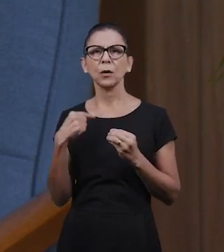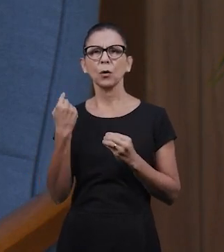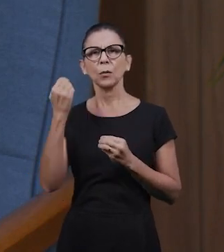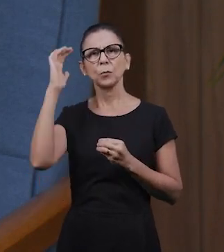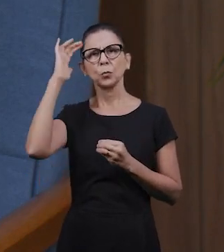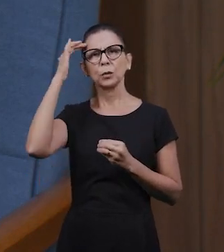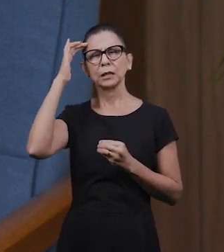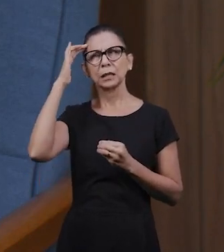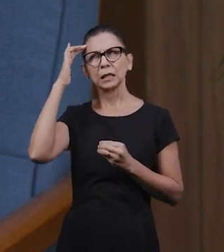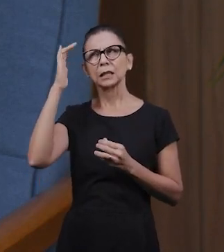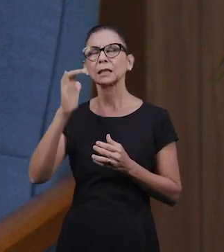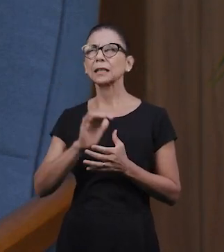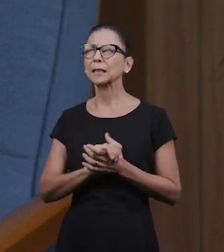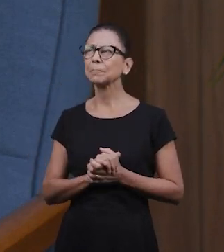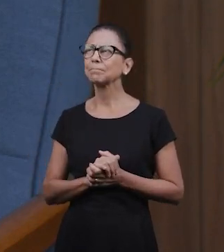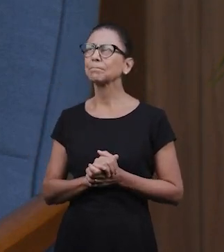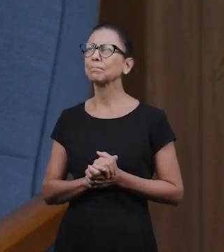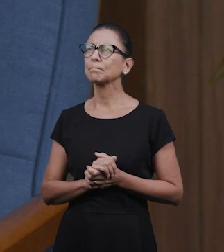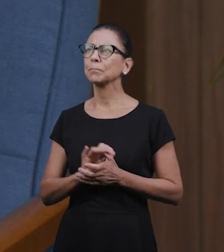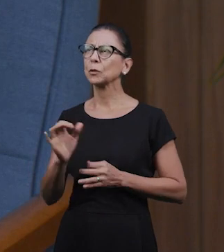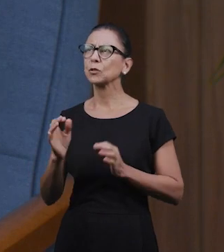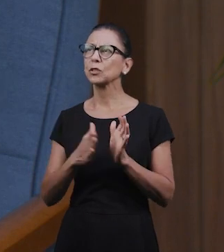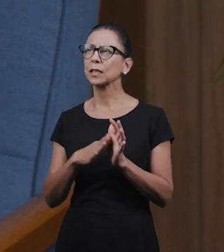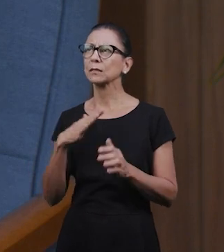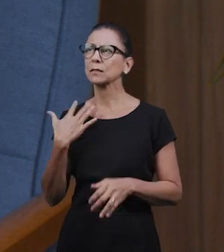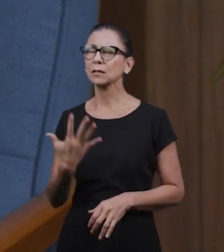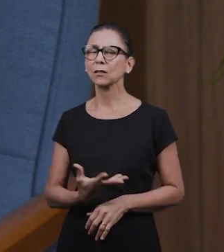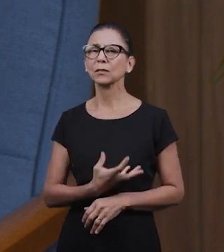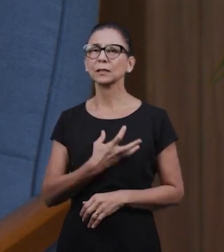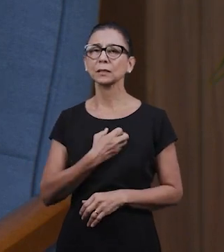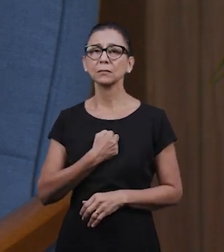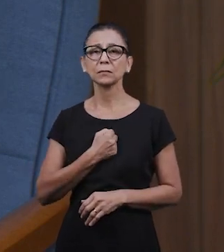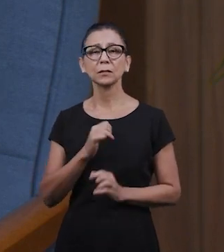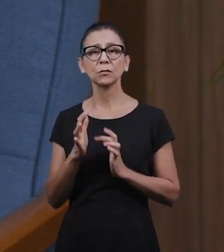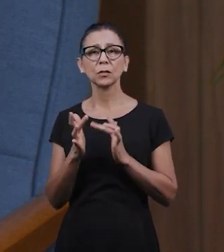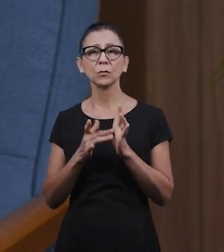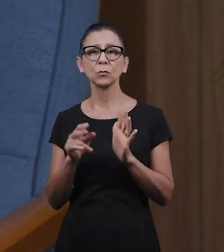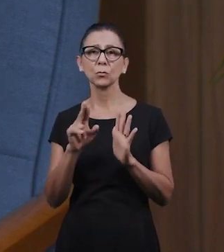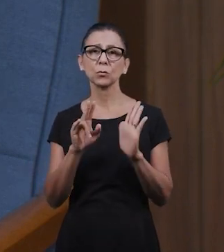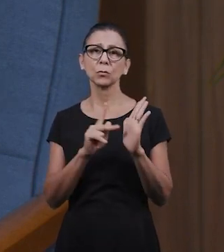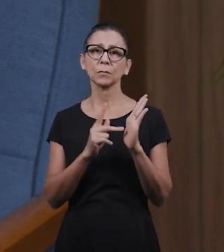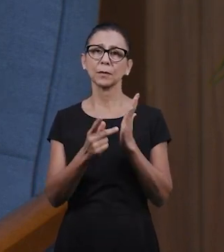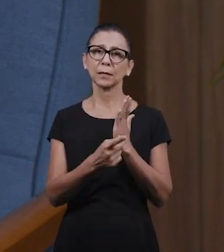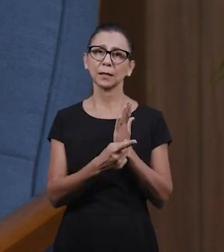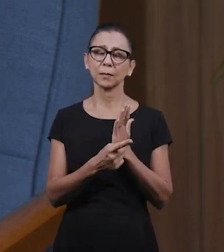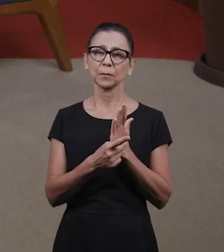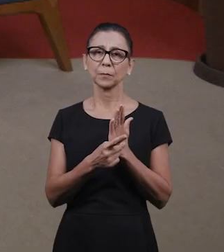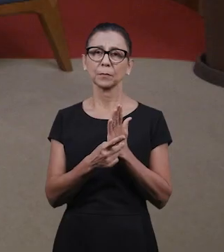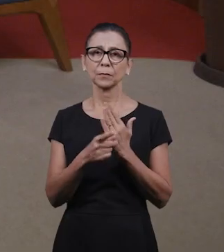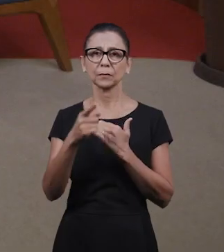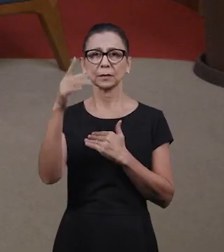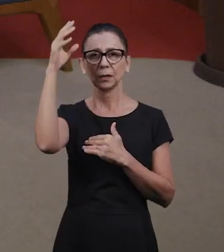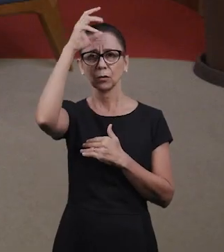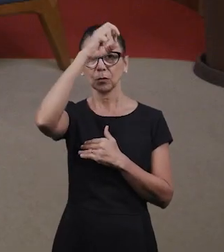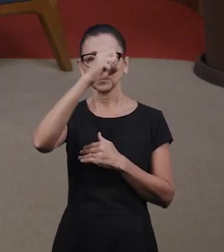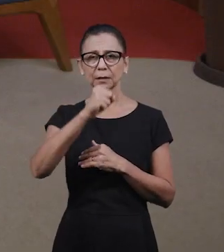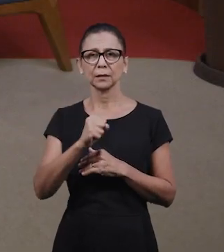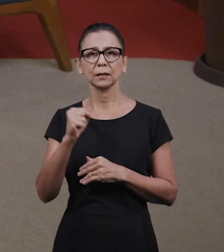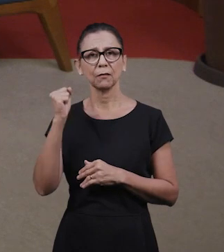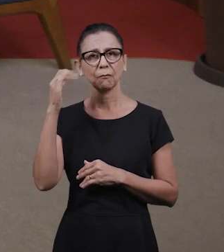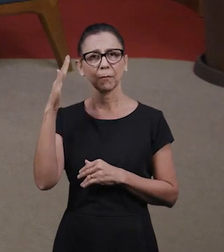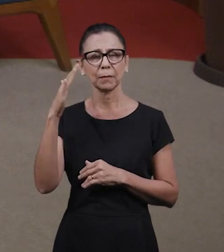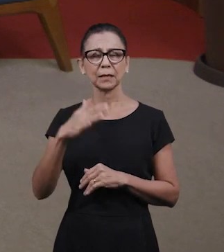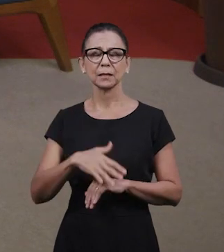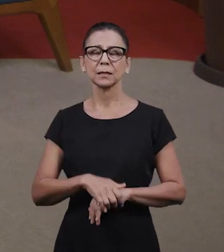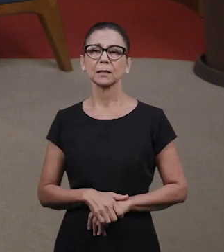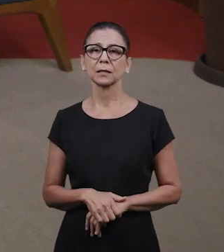de comprendre quoi on doit faire pour hériter la vie éternelle. C'est pour cela qu'il a utilisé les paraboles pour simplifier cette compréhension. Aujourd'hui, dans l'étude